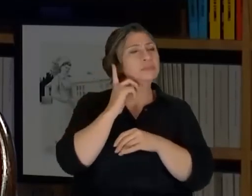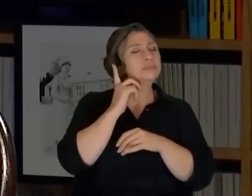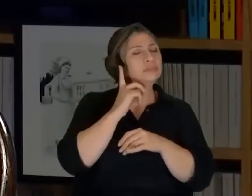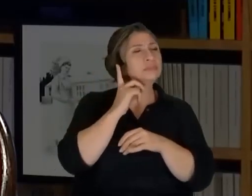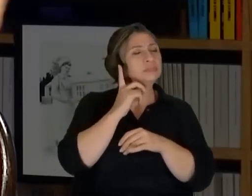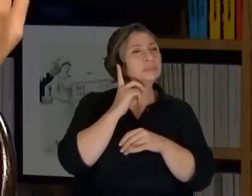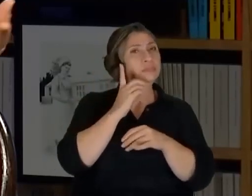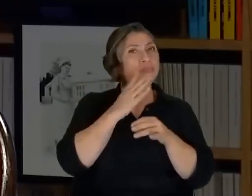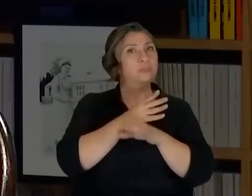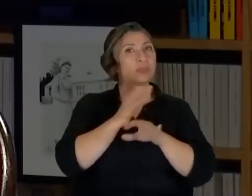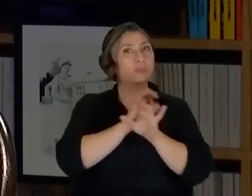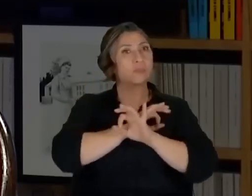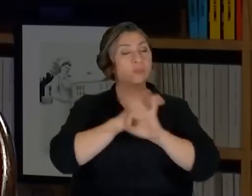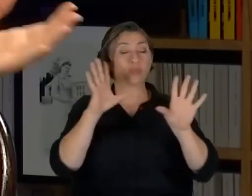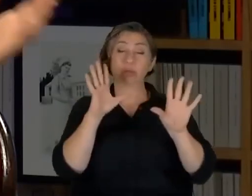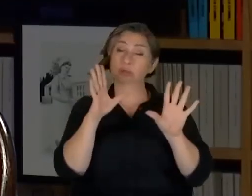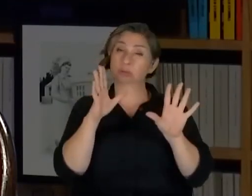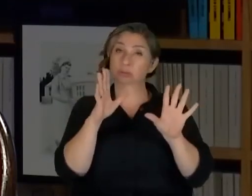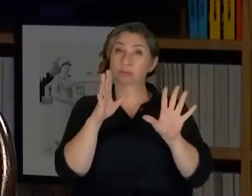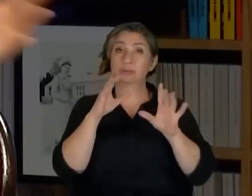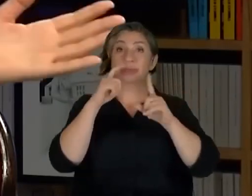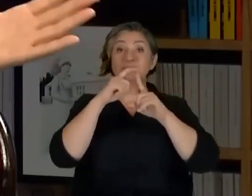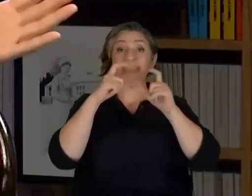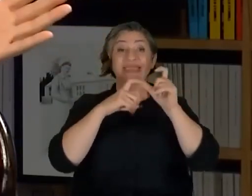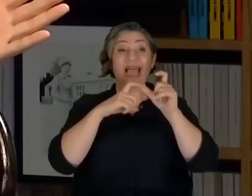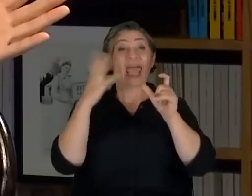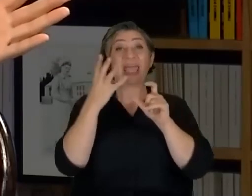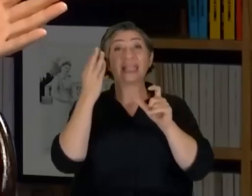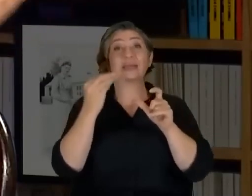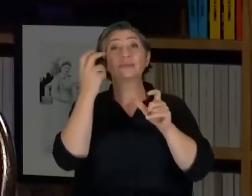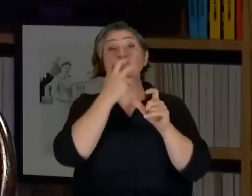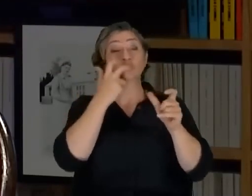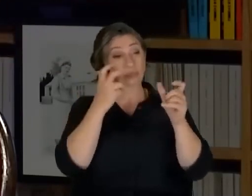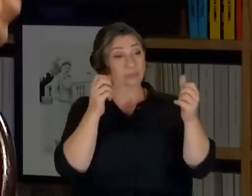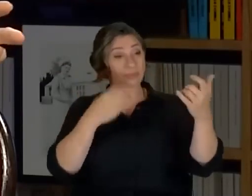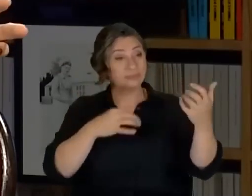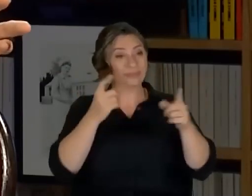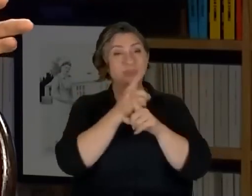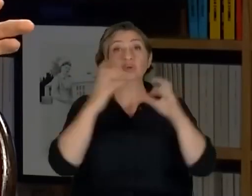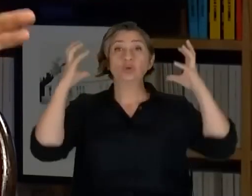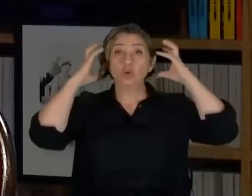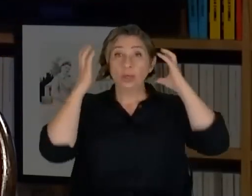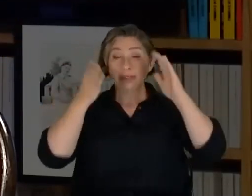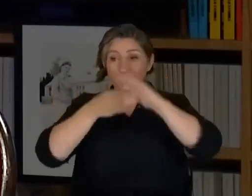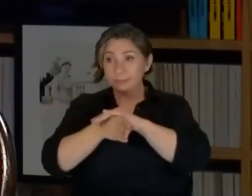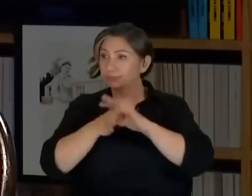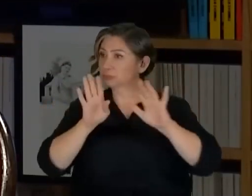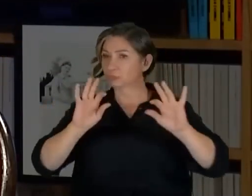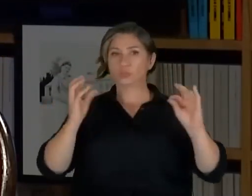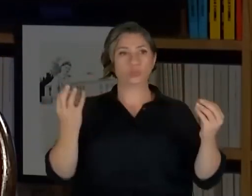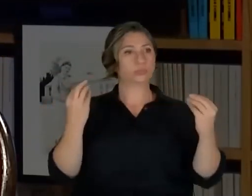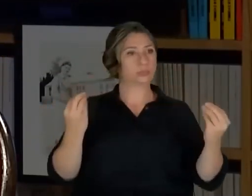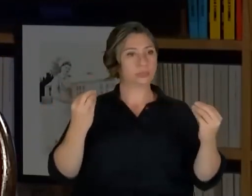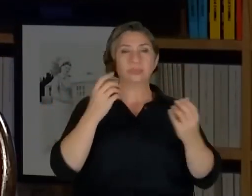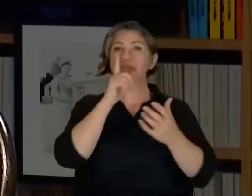dinledim. Gerçekten çok çok değerli. Yani DC'deki en iyi müzisyenlerle çalıştık. Stüdyoya gittik, baktık. Çok çok iyi